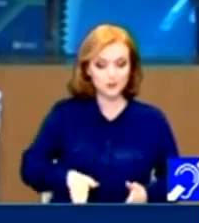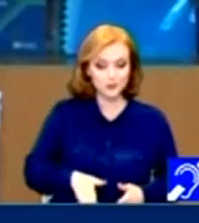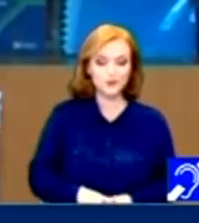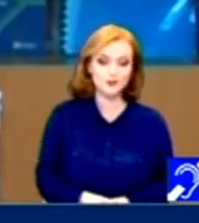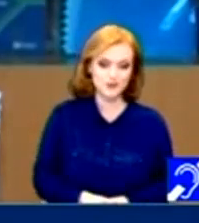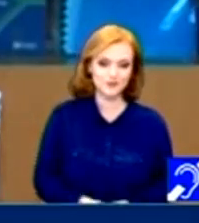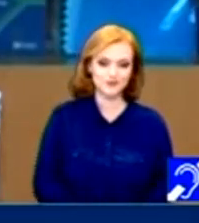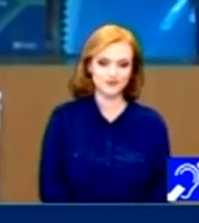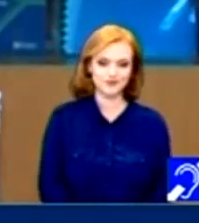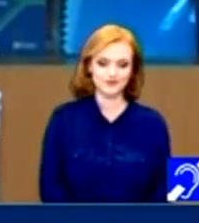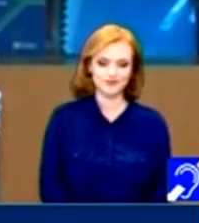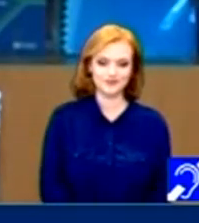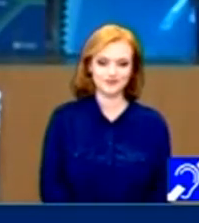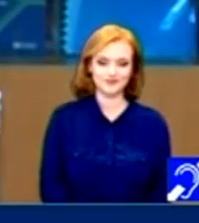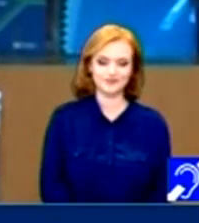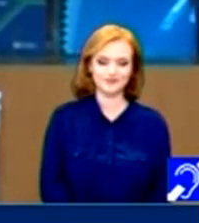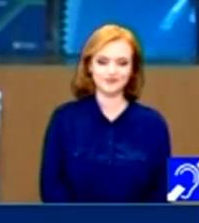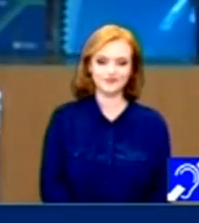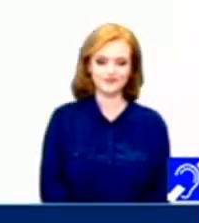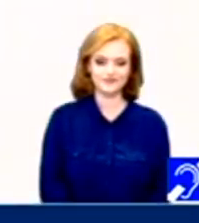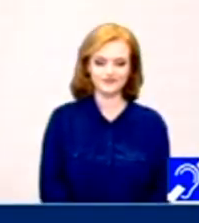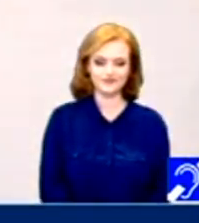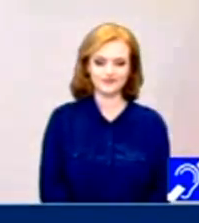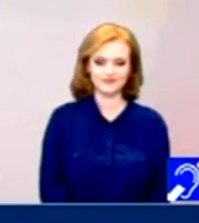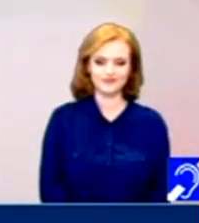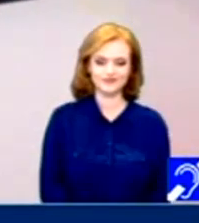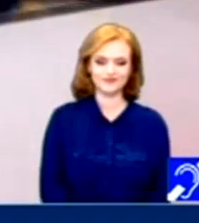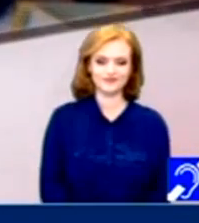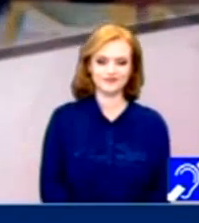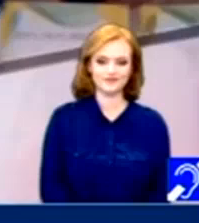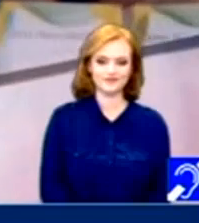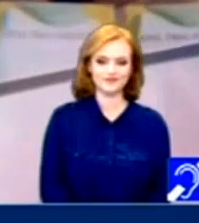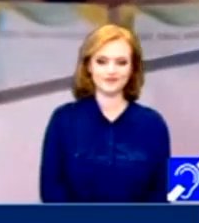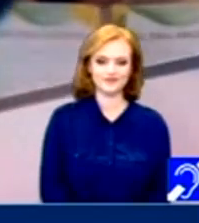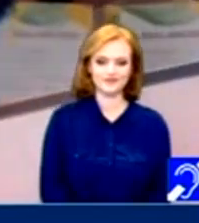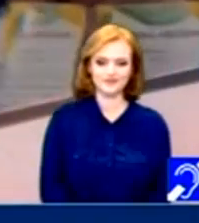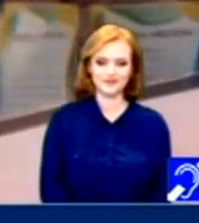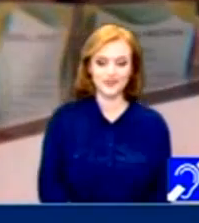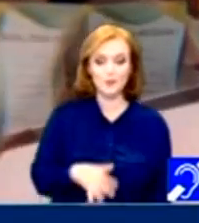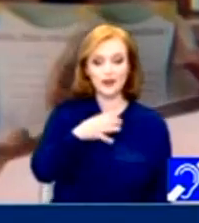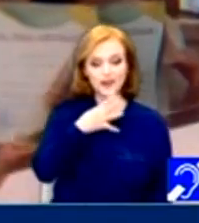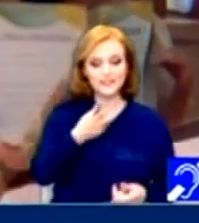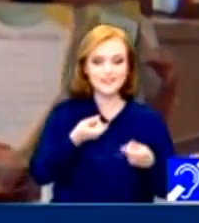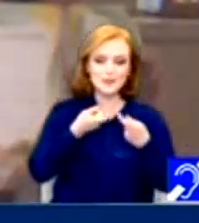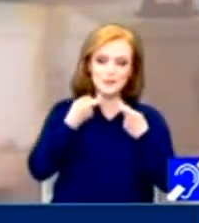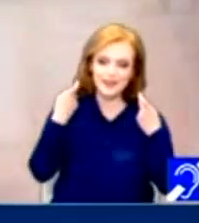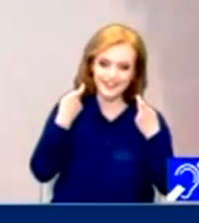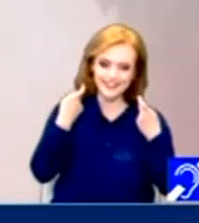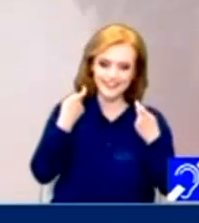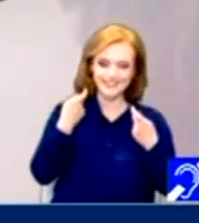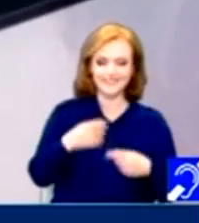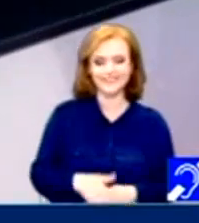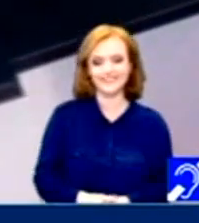și era de pe vremuri. Îmi place să fiu veselă cu ei, să trăiesc